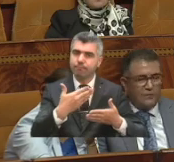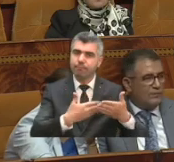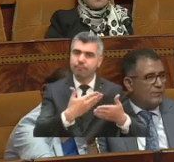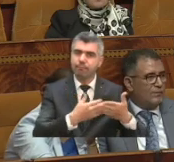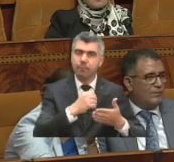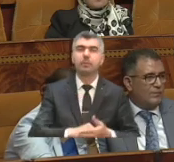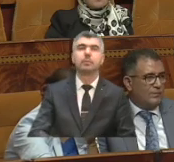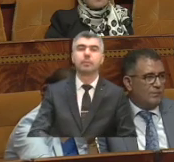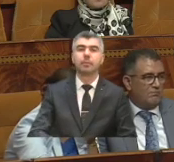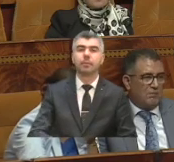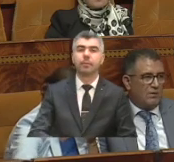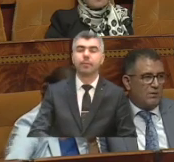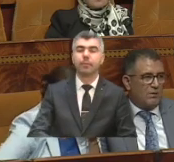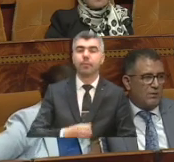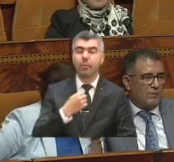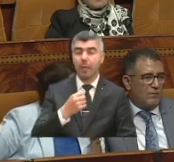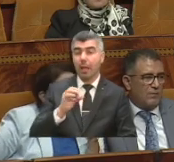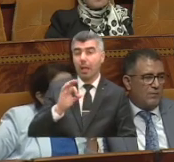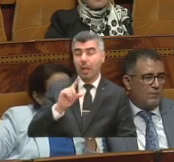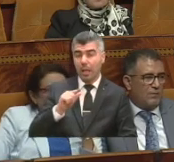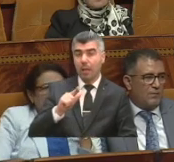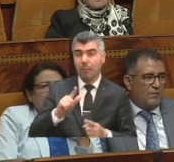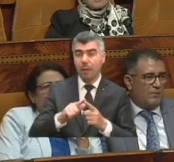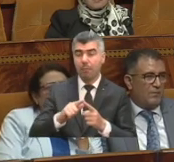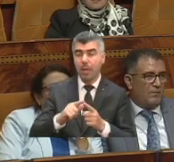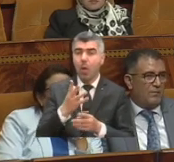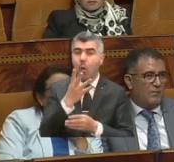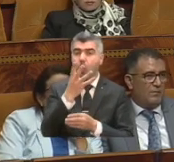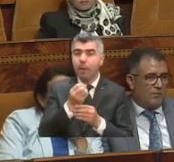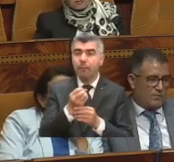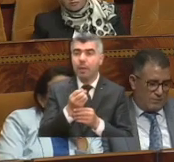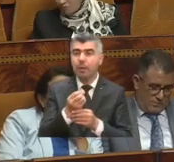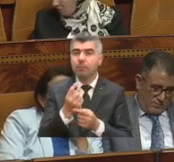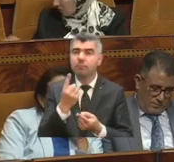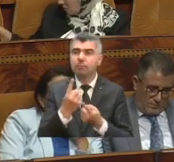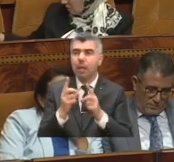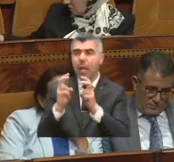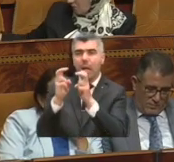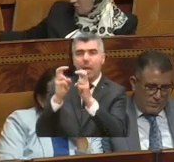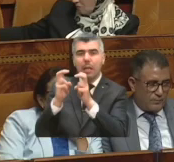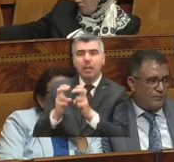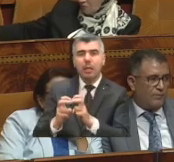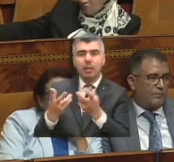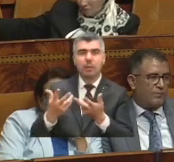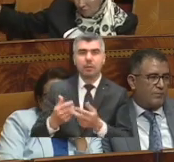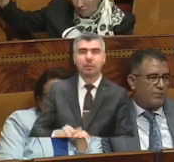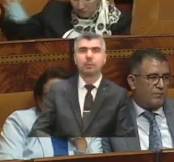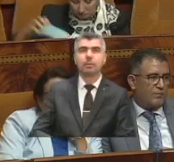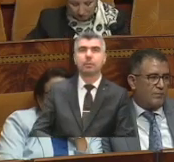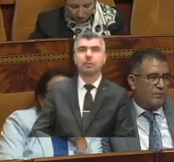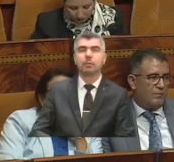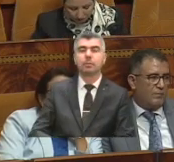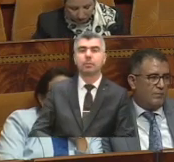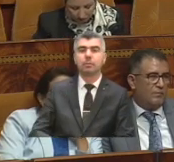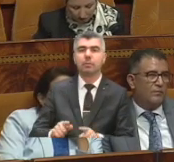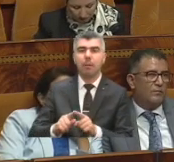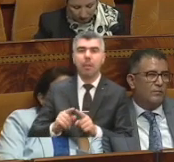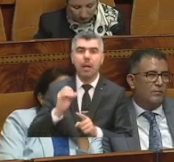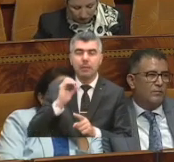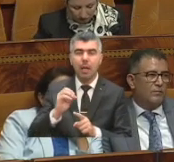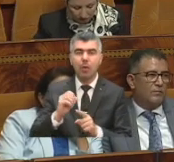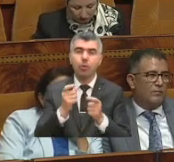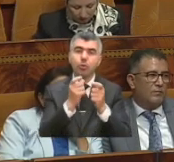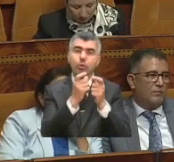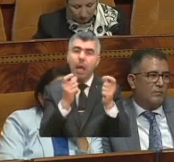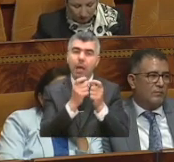دونيت، اللي عندهم واحد الصبيب قليل. وحيت عندهم الصبيب قليل لي زابيل دوفر تيمشيو